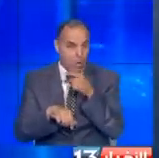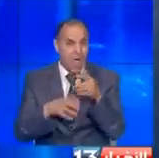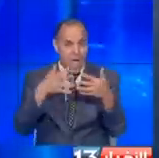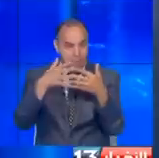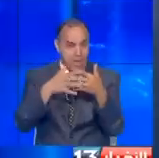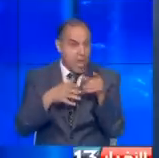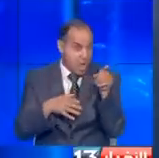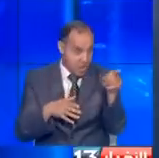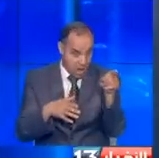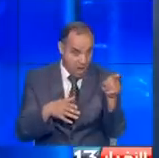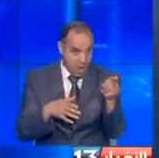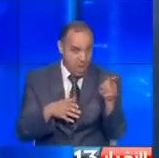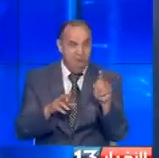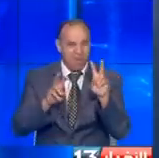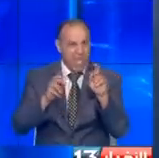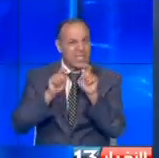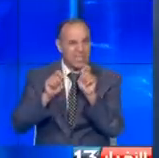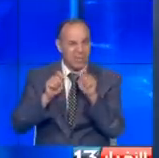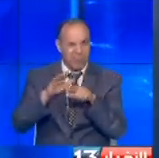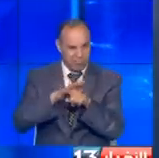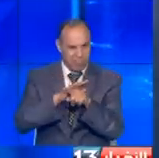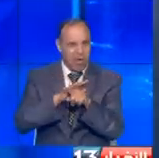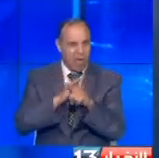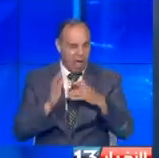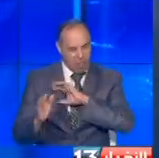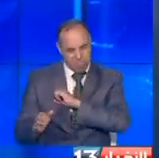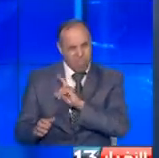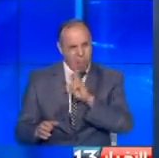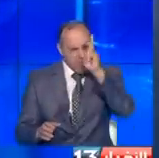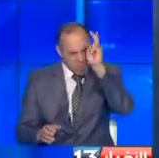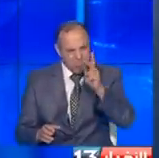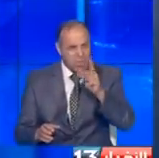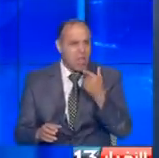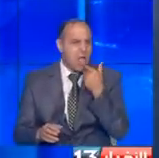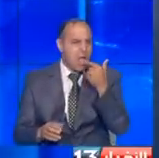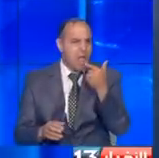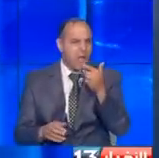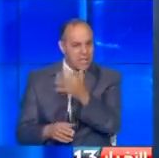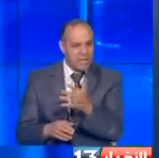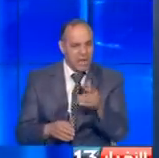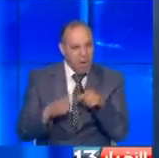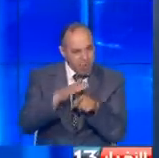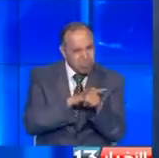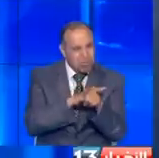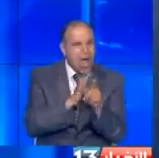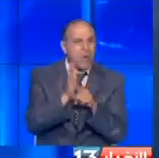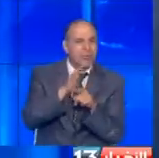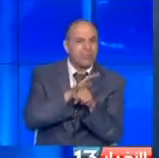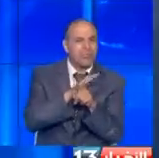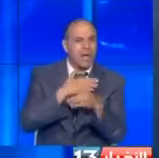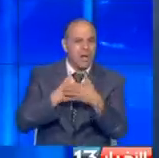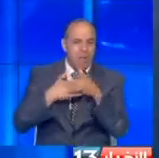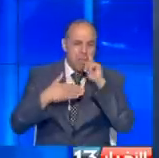الولايات المتحدة إلى وقف سياستها غير الرحيمة، في إشارة إلى فصل أطفال المهاجرين غير الشرعيين